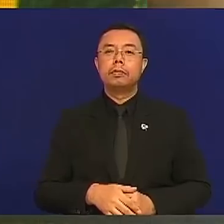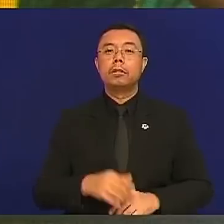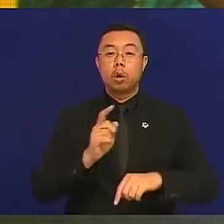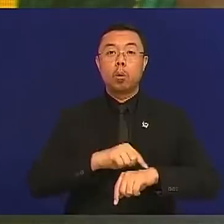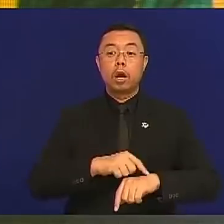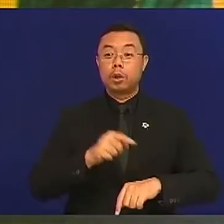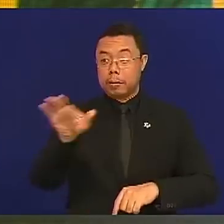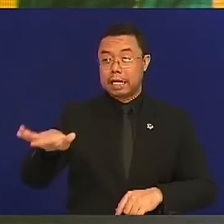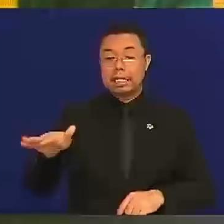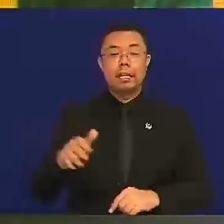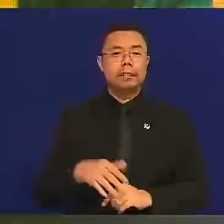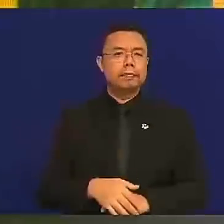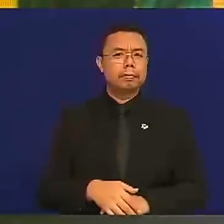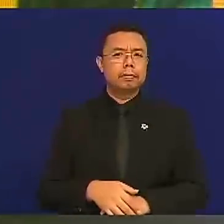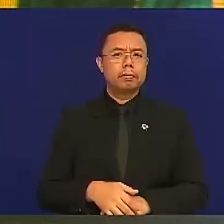Waktu dia masih kecil, saudara.